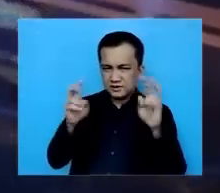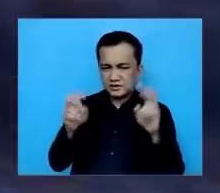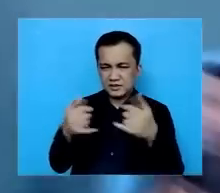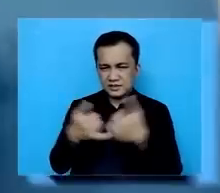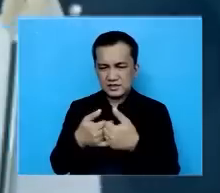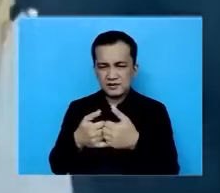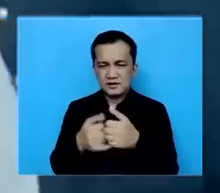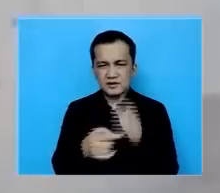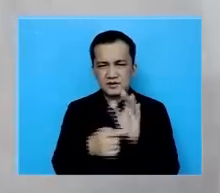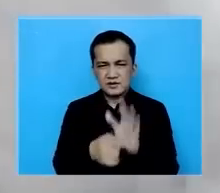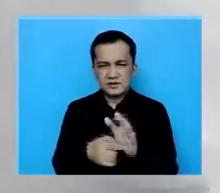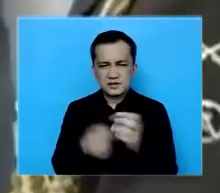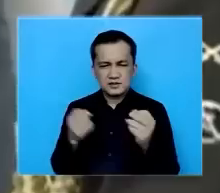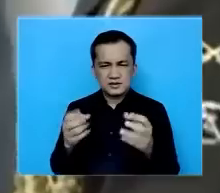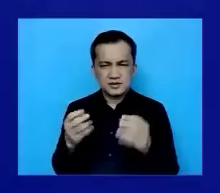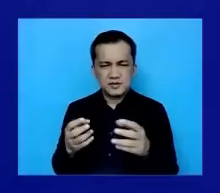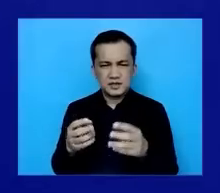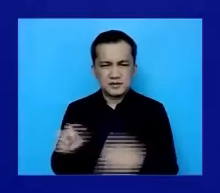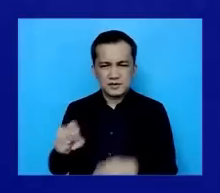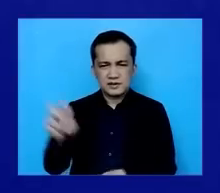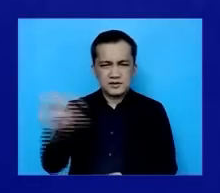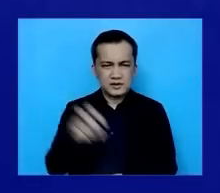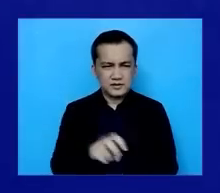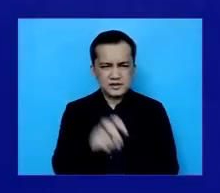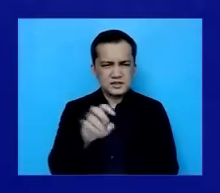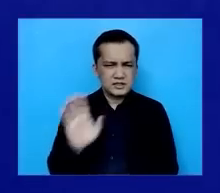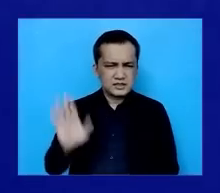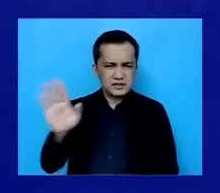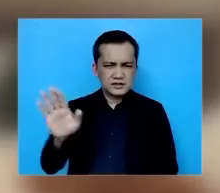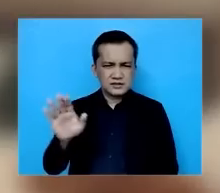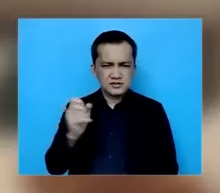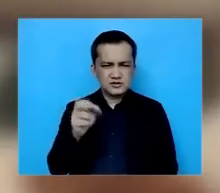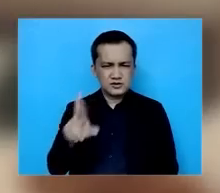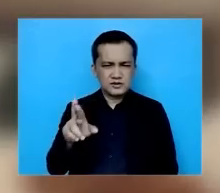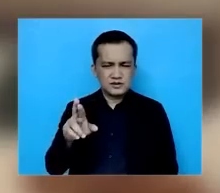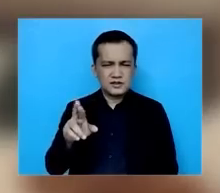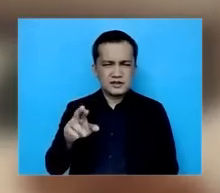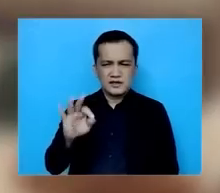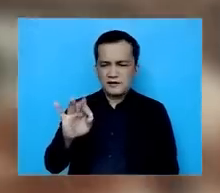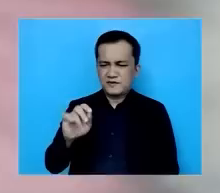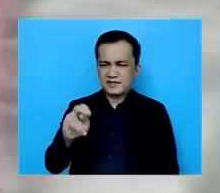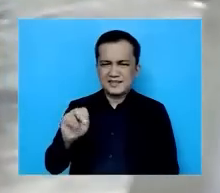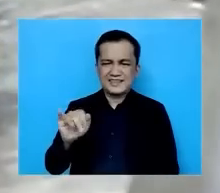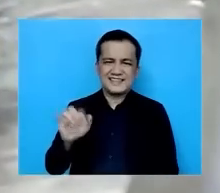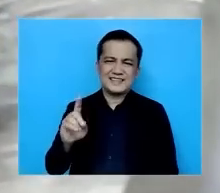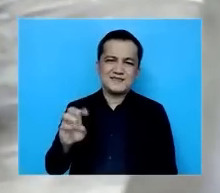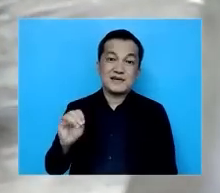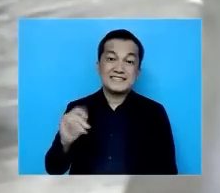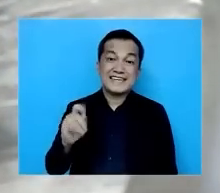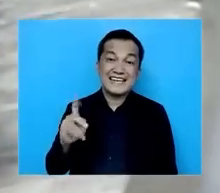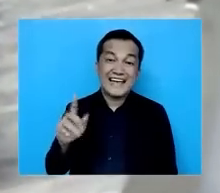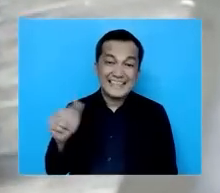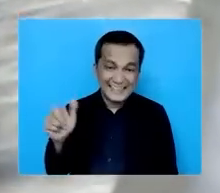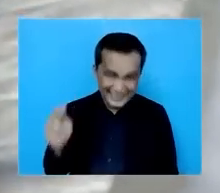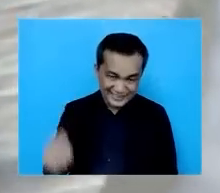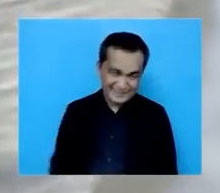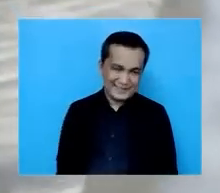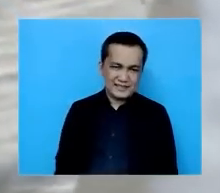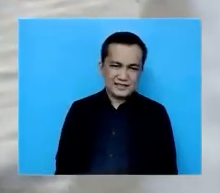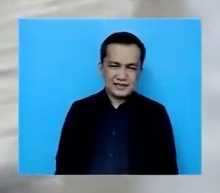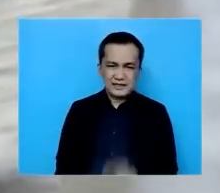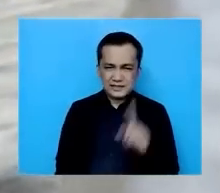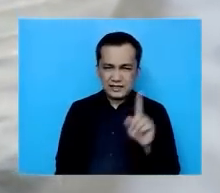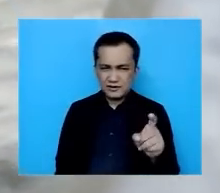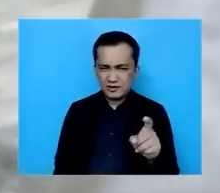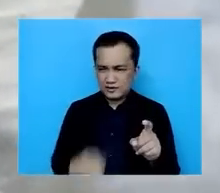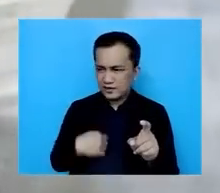Jeopardy, sa dami raw ng biyahe, siya raw ay junior ni Ferdinand Magellan. So ang tanong ko ngayon at tanong din ni Renmark